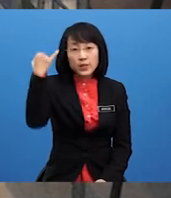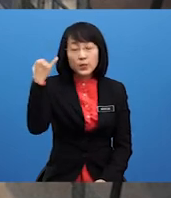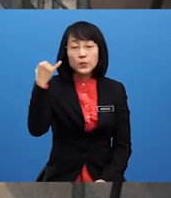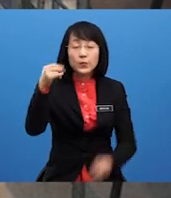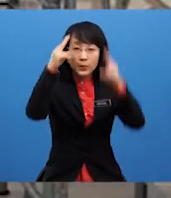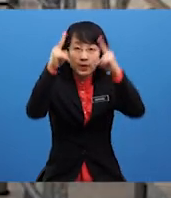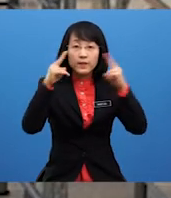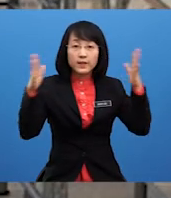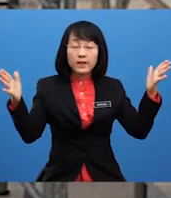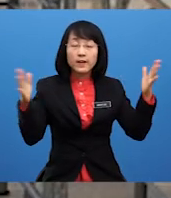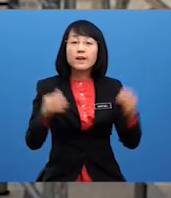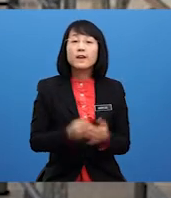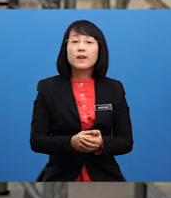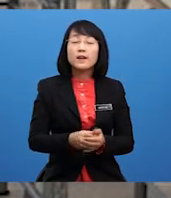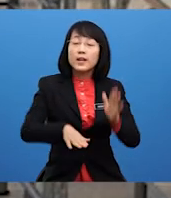jawatannya.